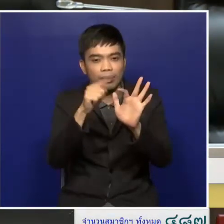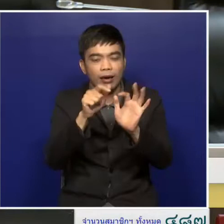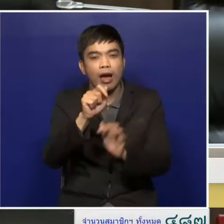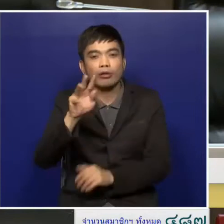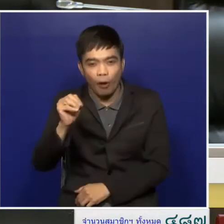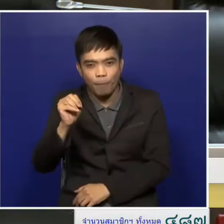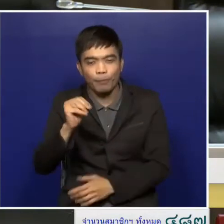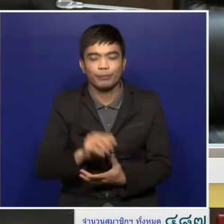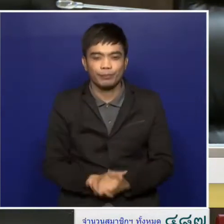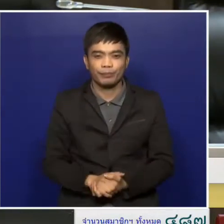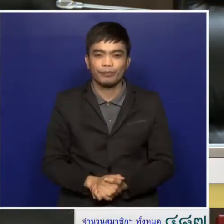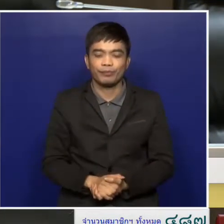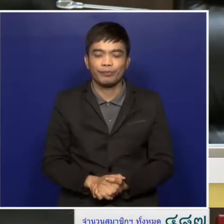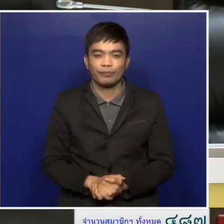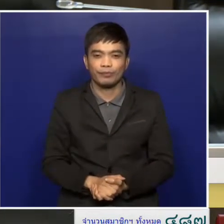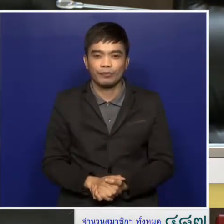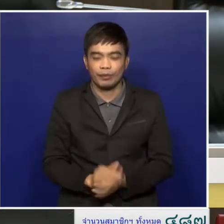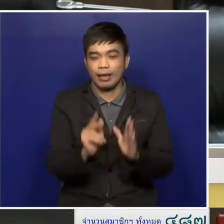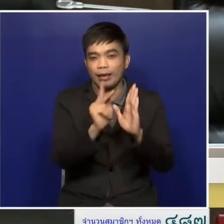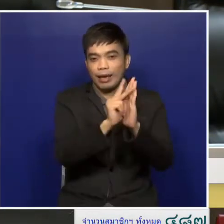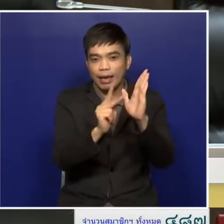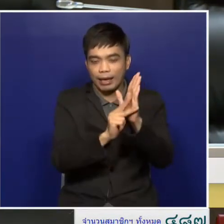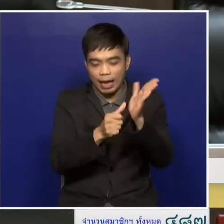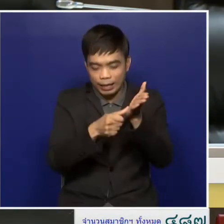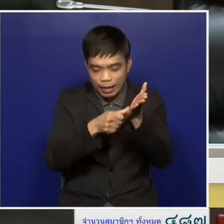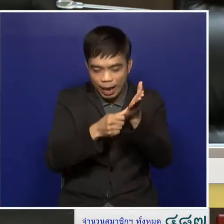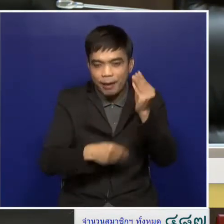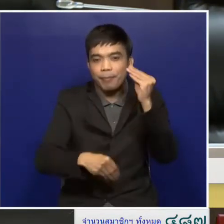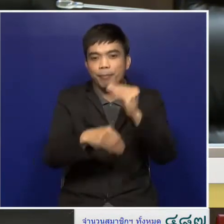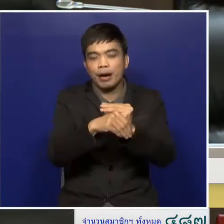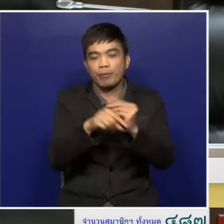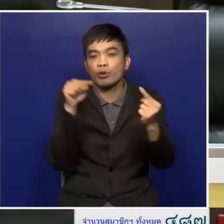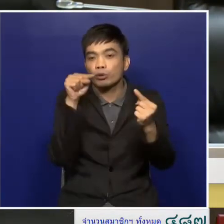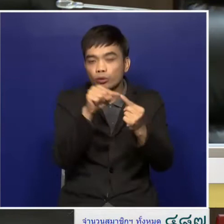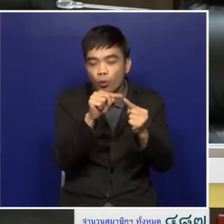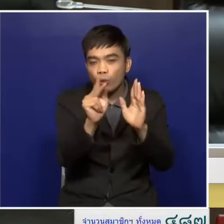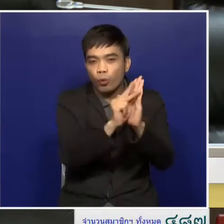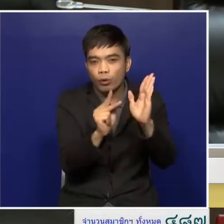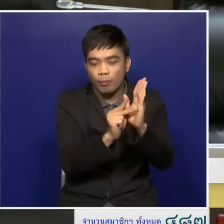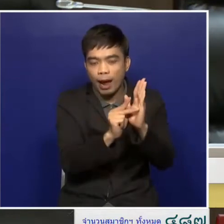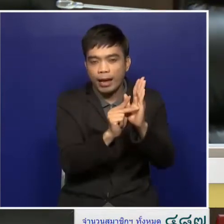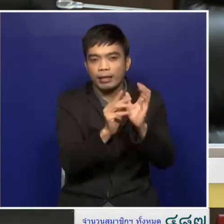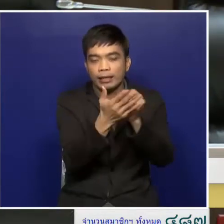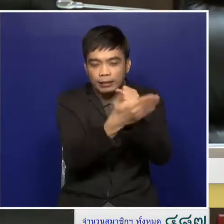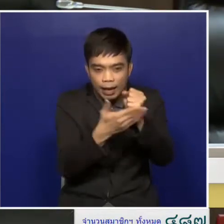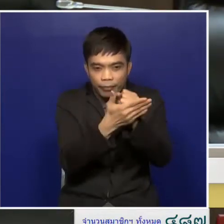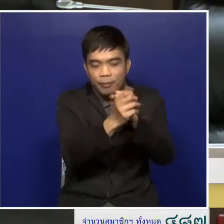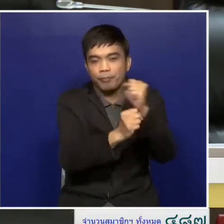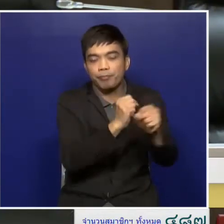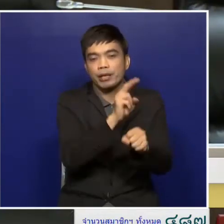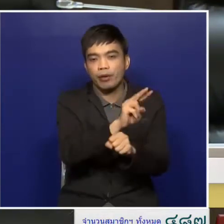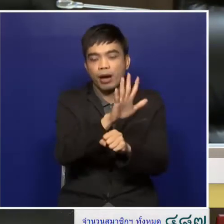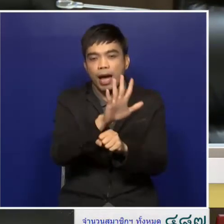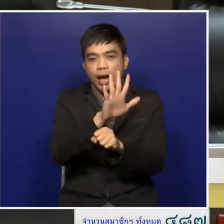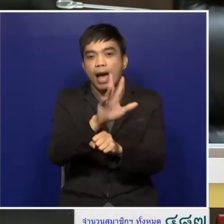ซึ่งในการแก้ไขเพิ่มเติมตามพระราชบัญญัติยาเสพติดให้โทษ2552แล้วก็คือยกเลิก